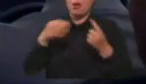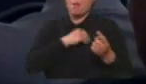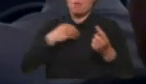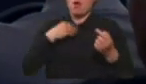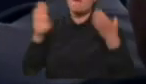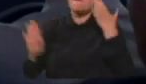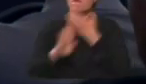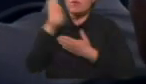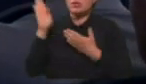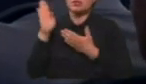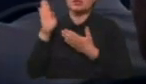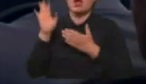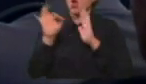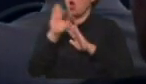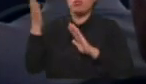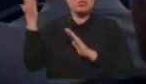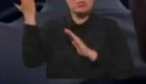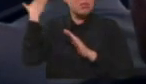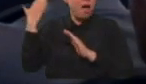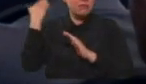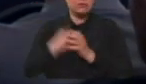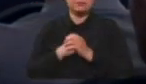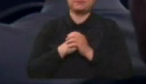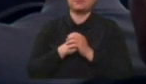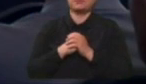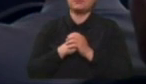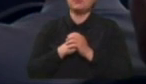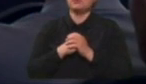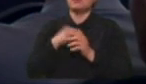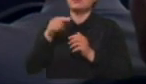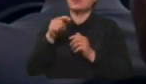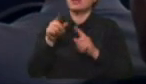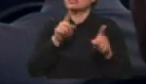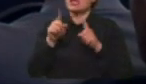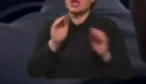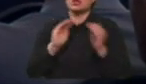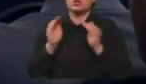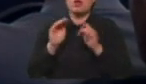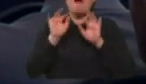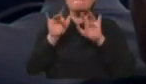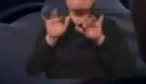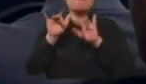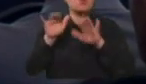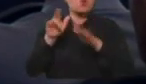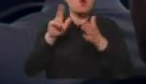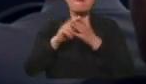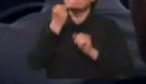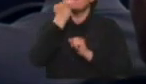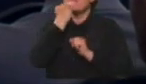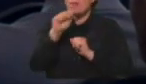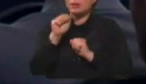Polsce występuje od dawna, które w znaczny sposób oddziałuje na